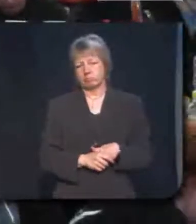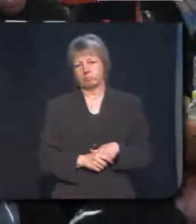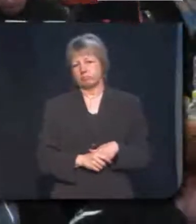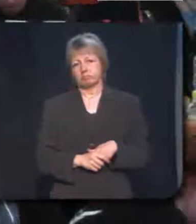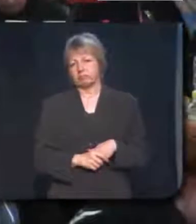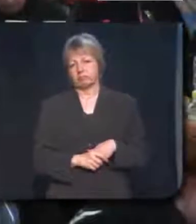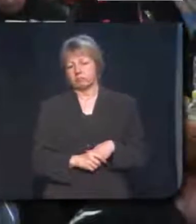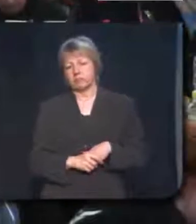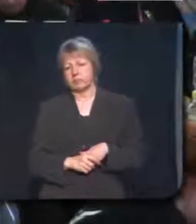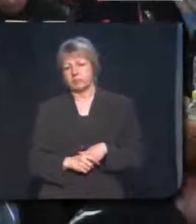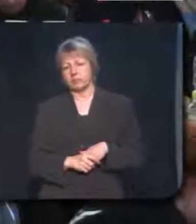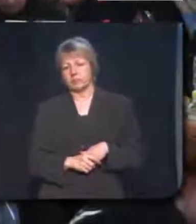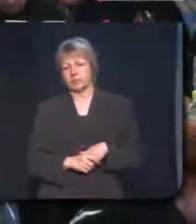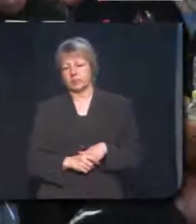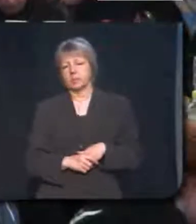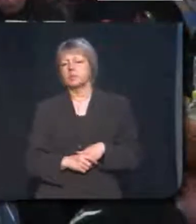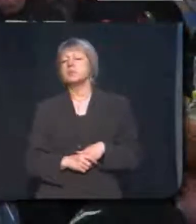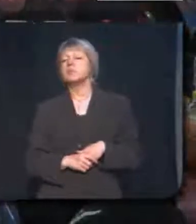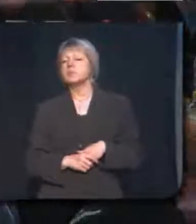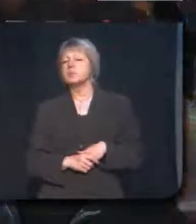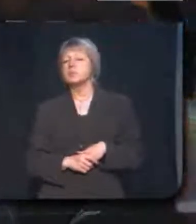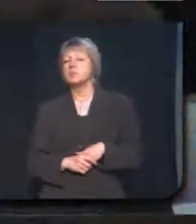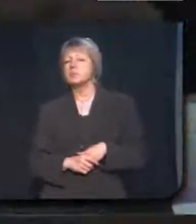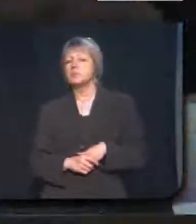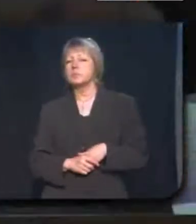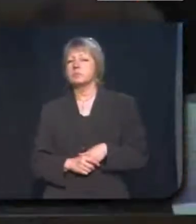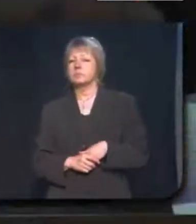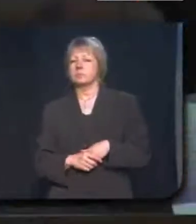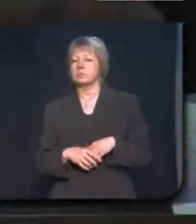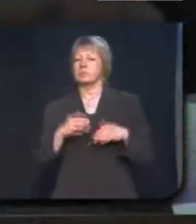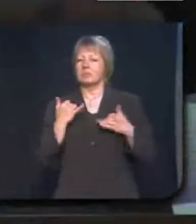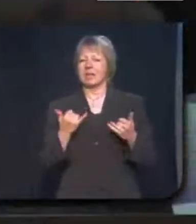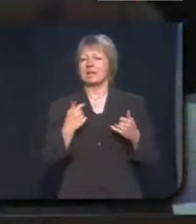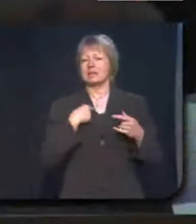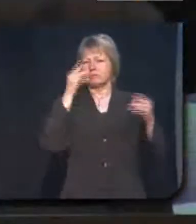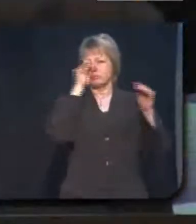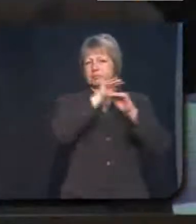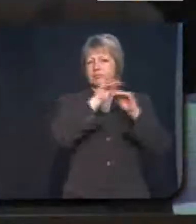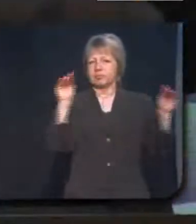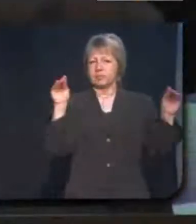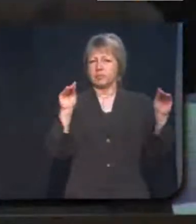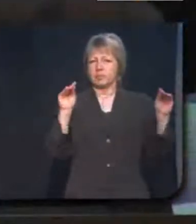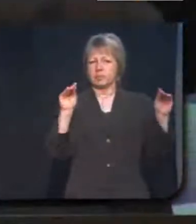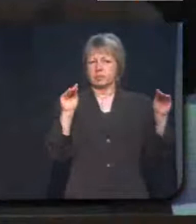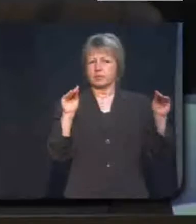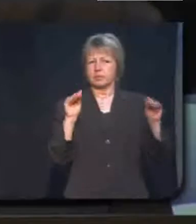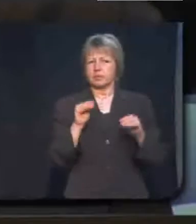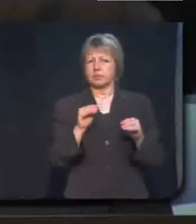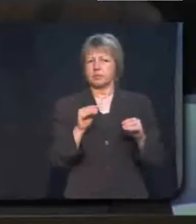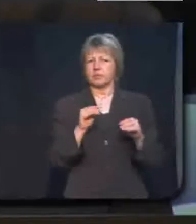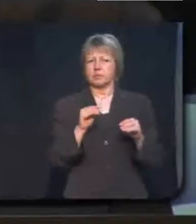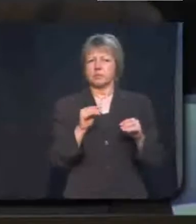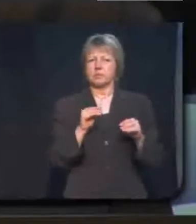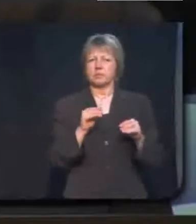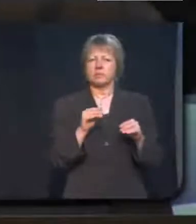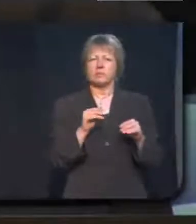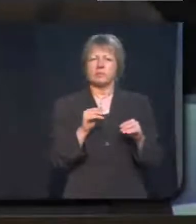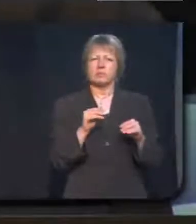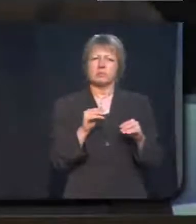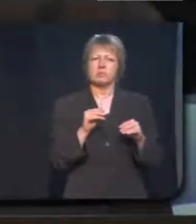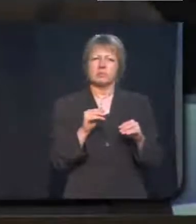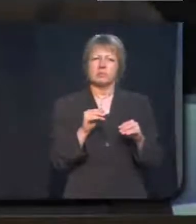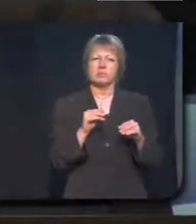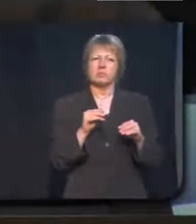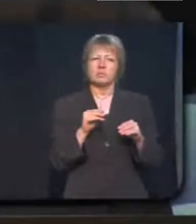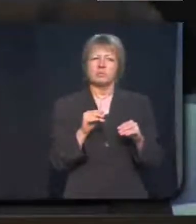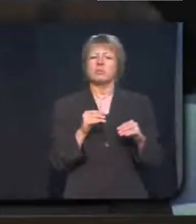ich erstmal dran ähm ich habe hier eine Durchsage einen Gelee wie p133 möge